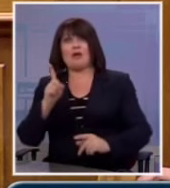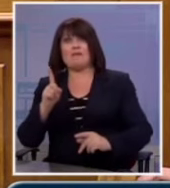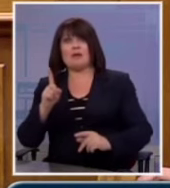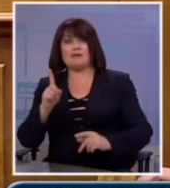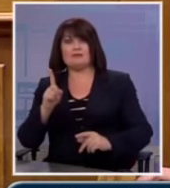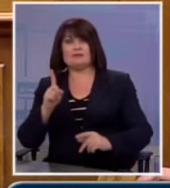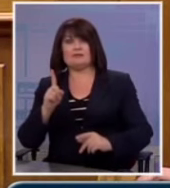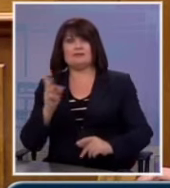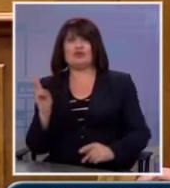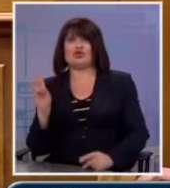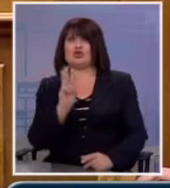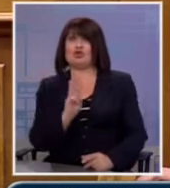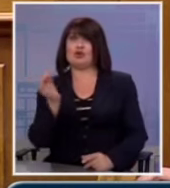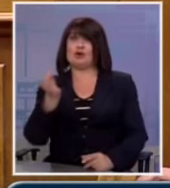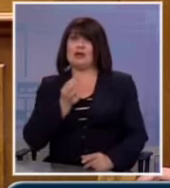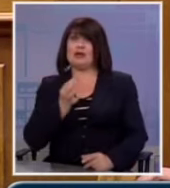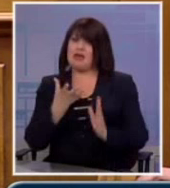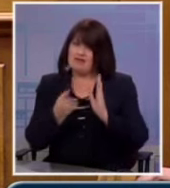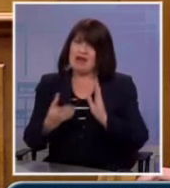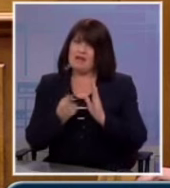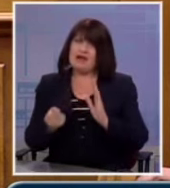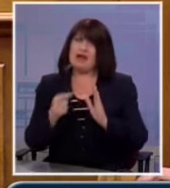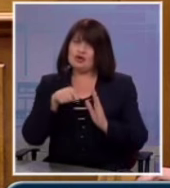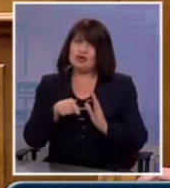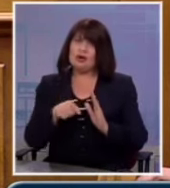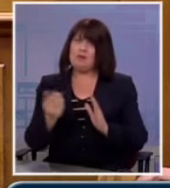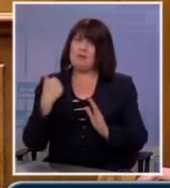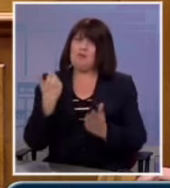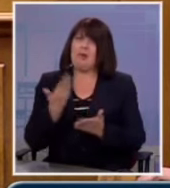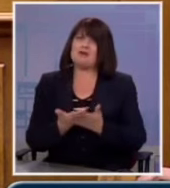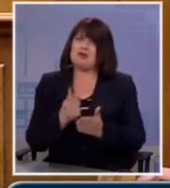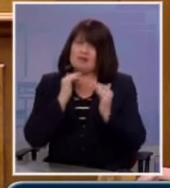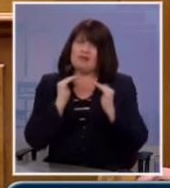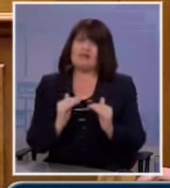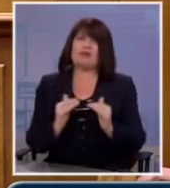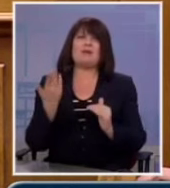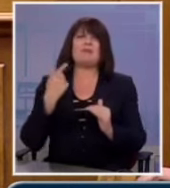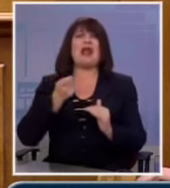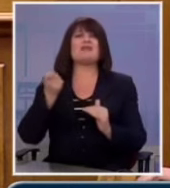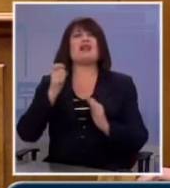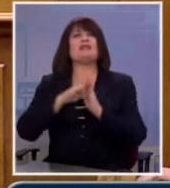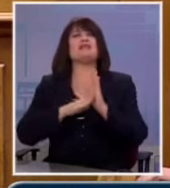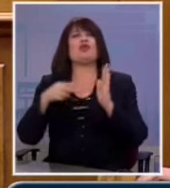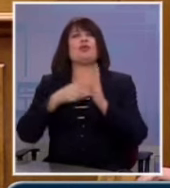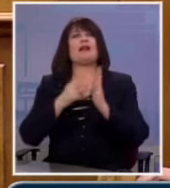όταν η ίδια η Τρόικα είχε συμφωνήσει στην εξαίρεσή τους από τη μεταρρύθμιση του ασφαλιστικού το 2013.